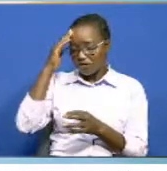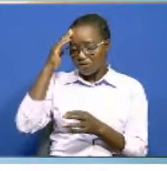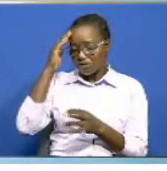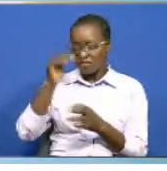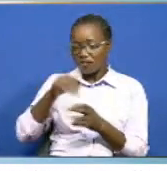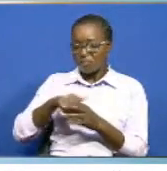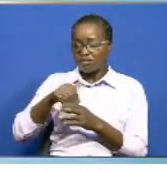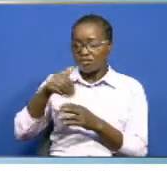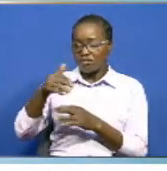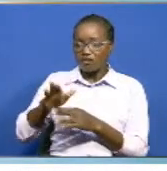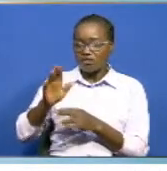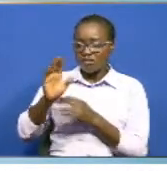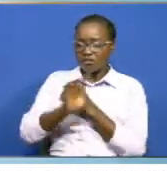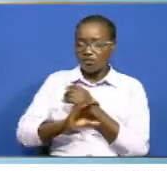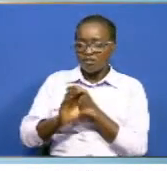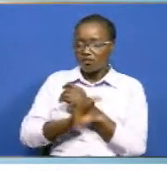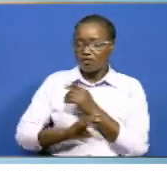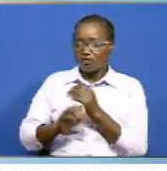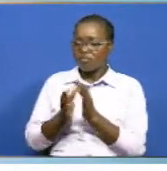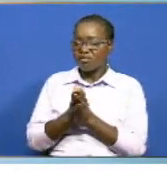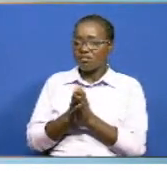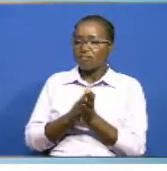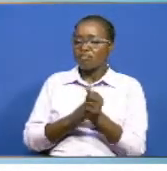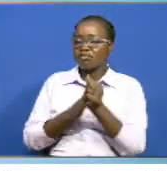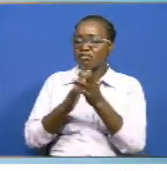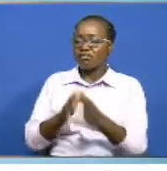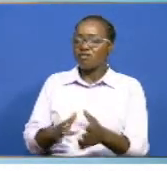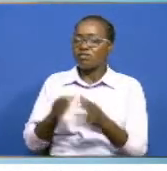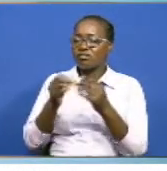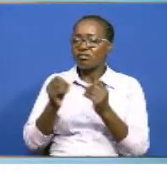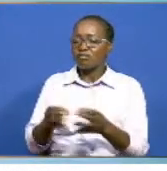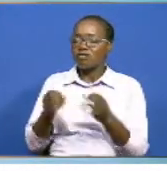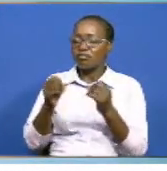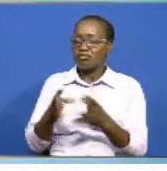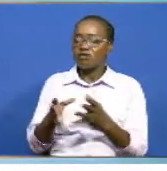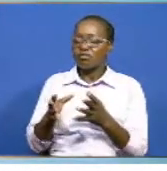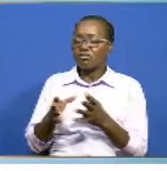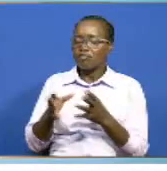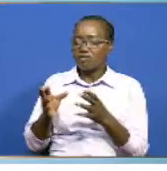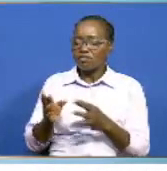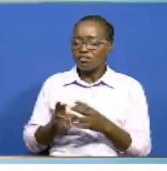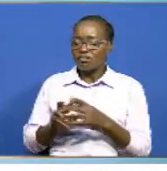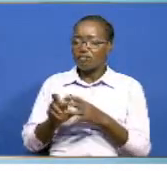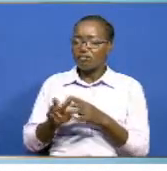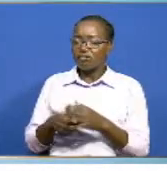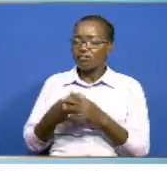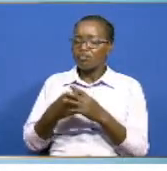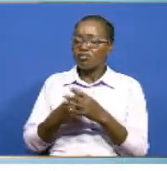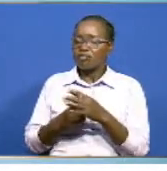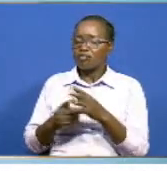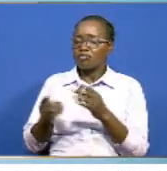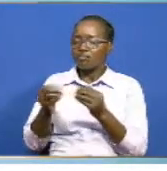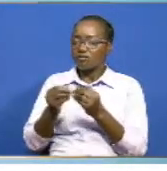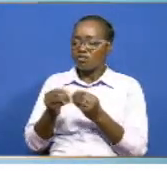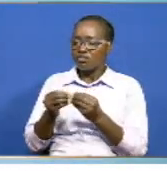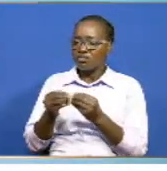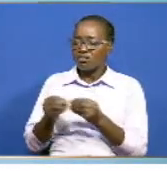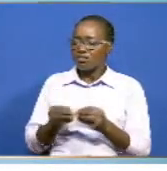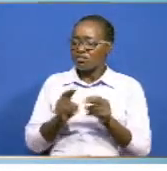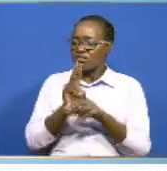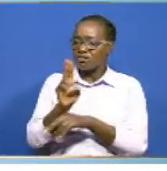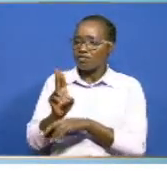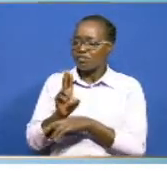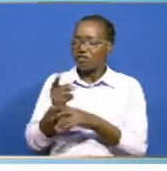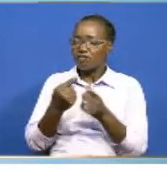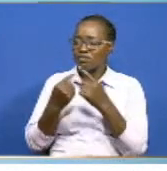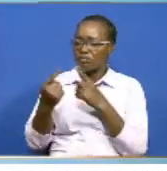nchi. Ukiangalia viongozi wengi wameweza kutumia mitandao ya kijamii kuongelesha hata